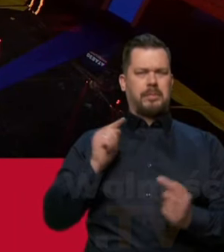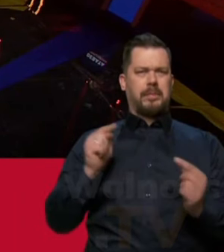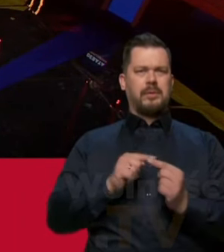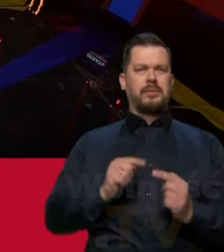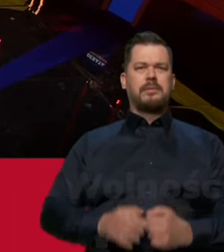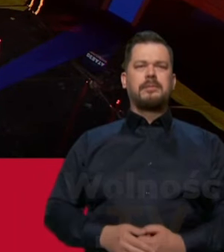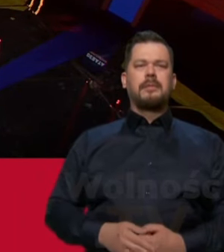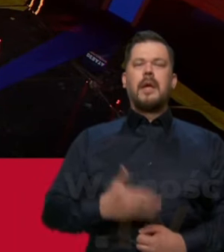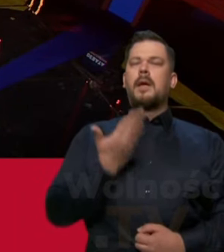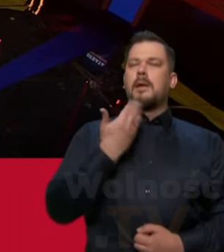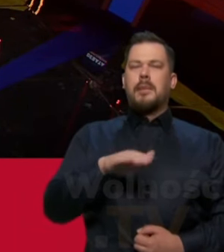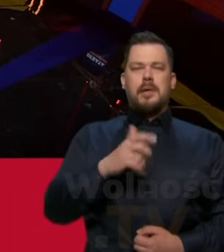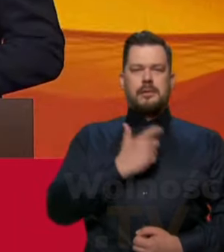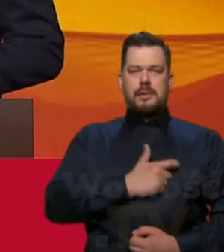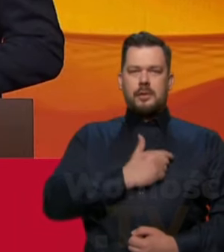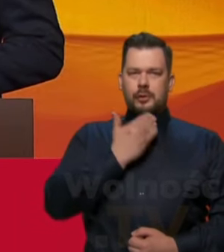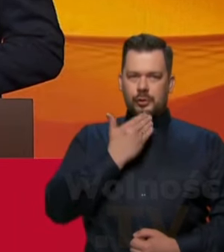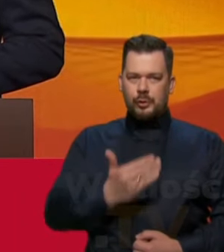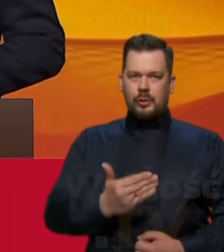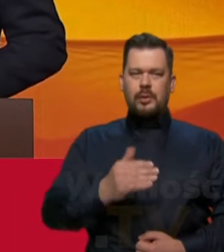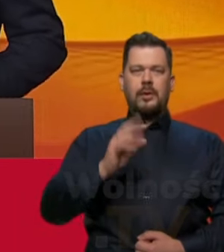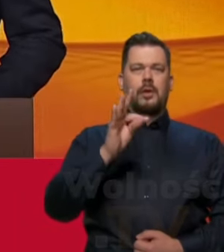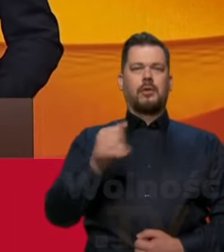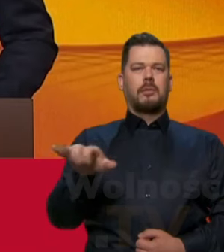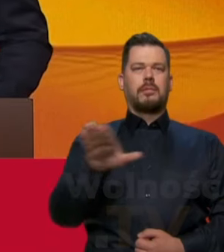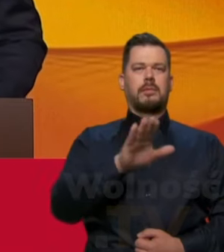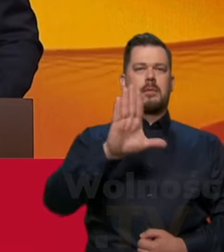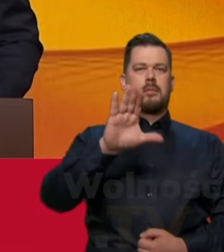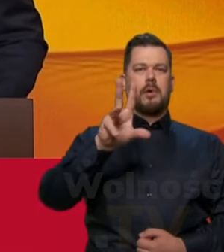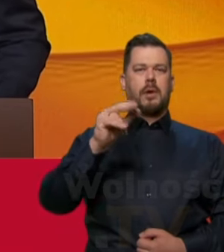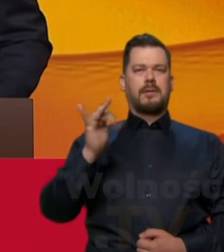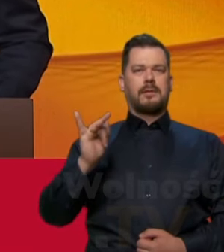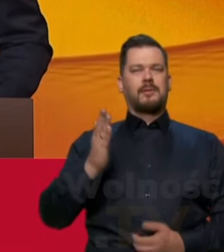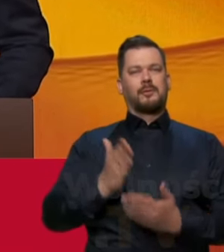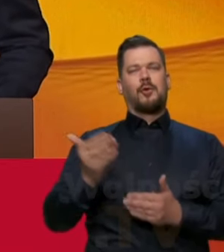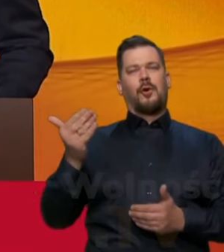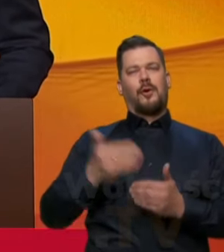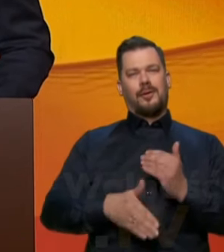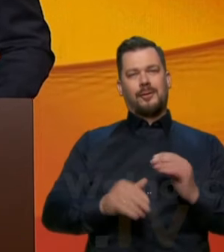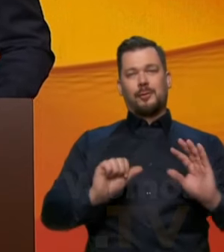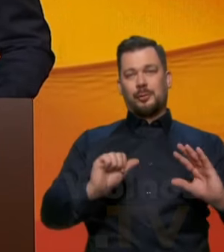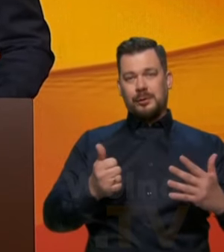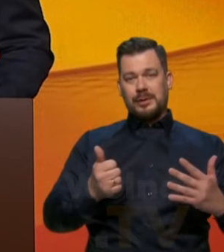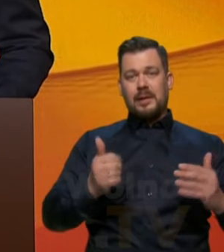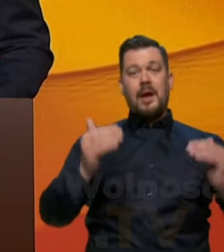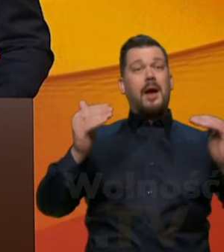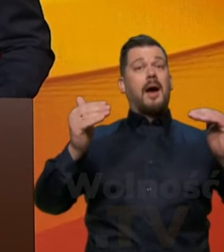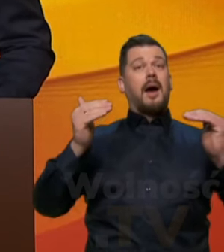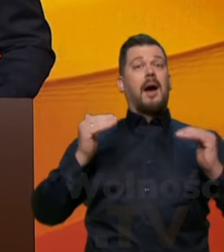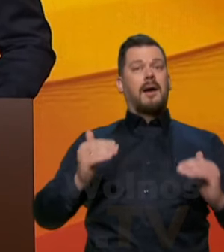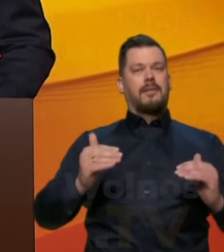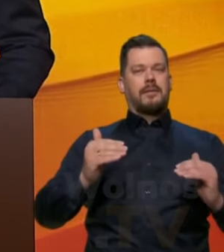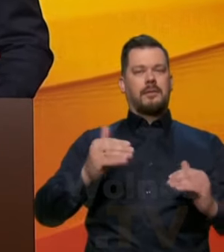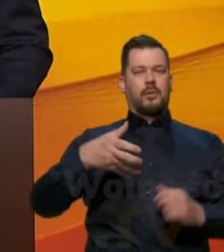Bardzo serdecznie dziękujemy. Tobiasz Bocheński zamyka tę turę pytań. Czas na kolejną